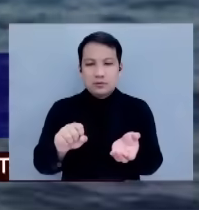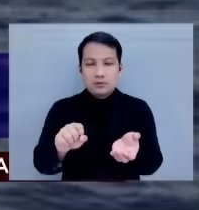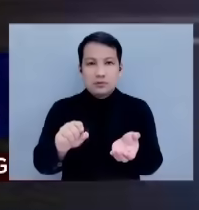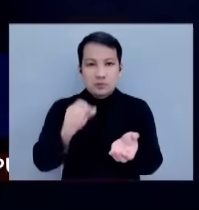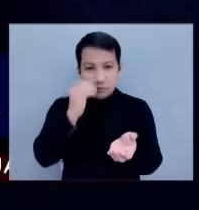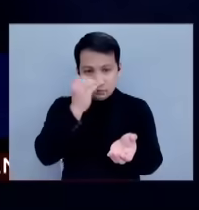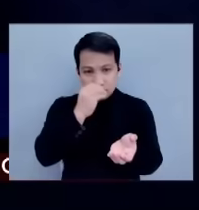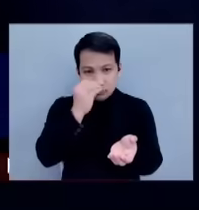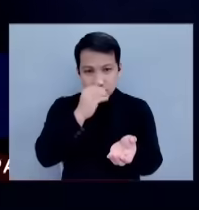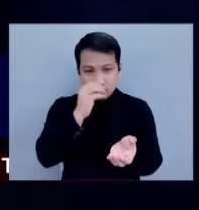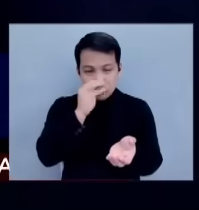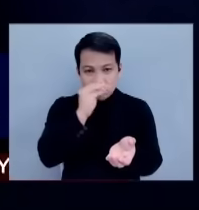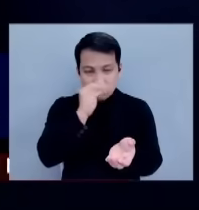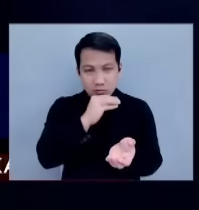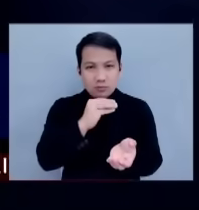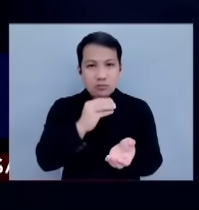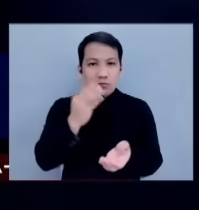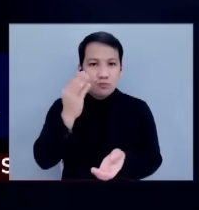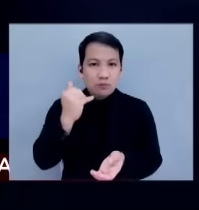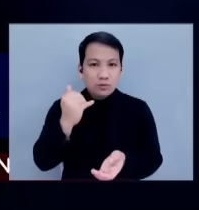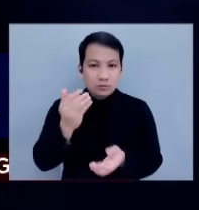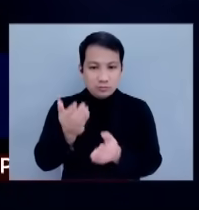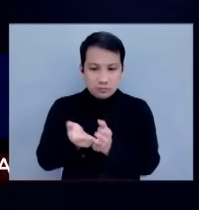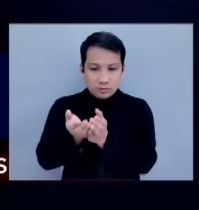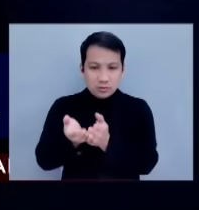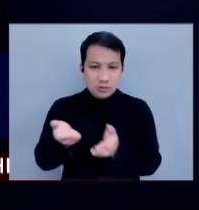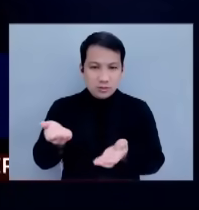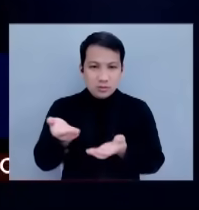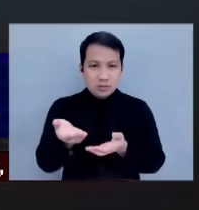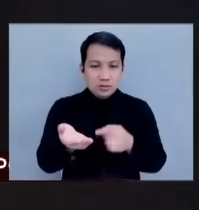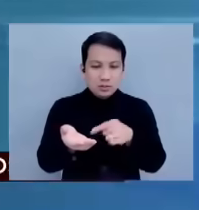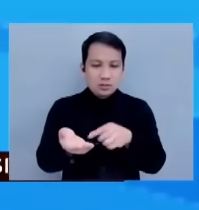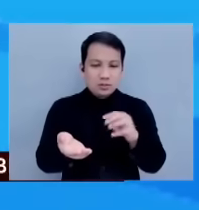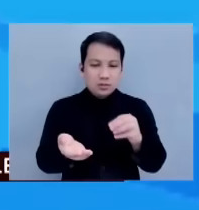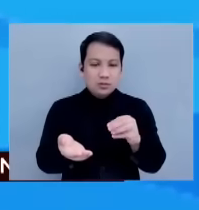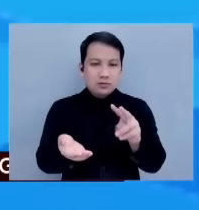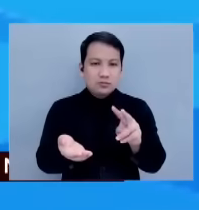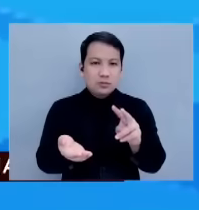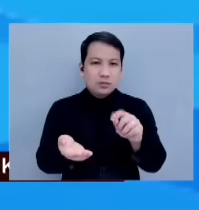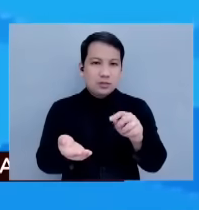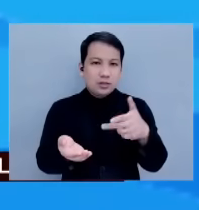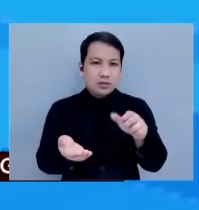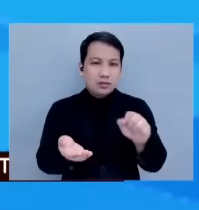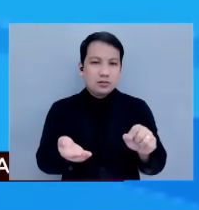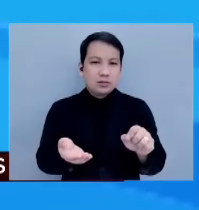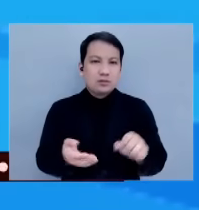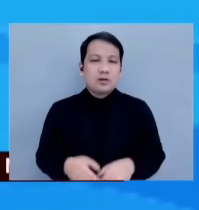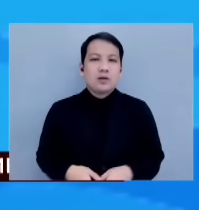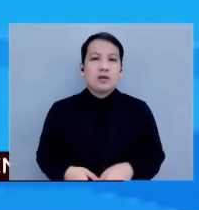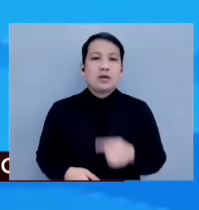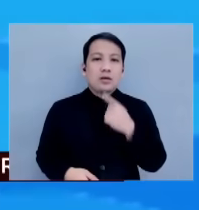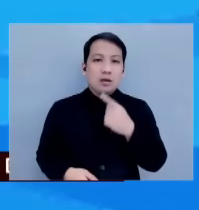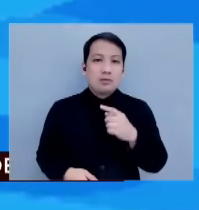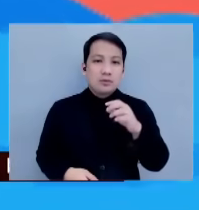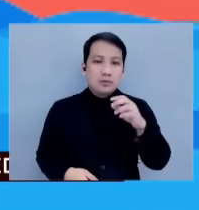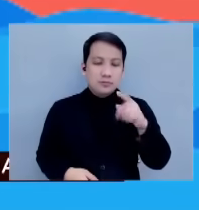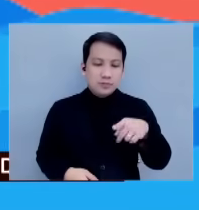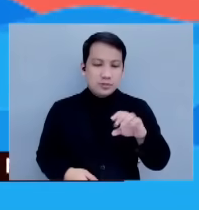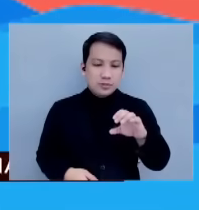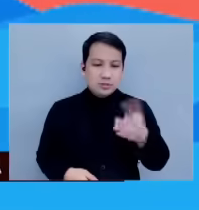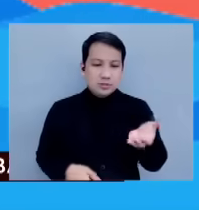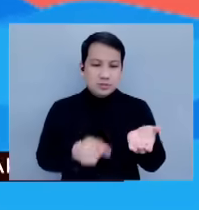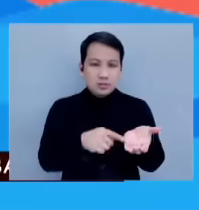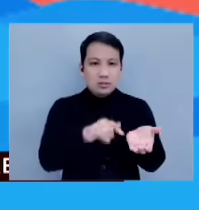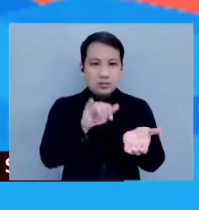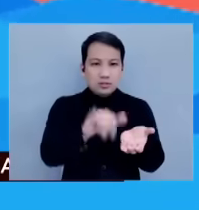Martes. Binangga ito ng bulk carrier na MV Taihang 8. Ayon sa Philippine Coast Guard, nakahinto ang fishing boat nang sumalpok